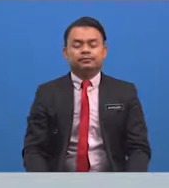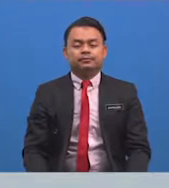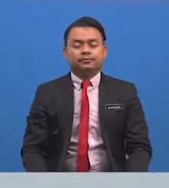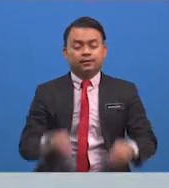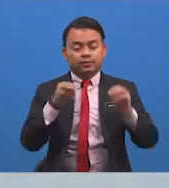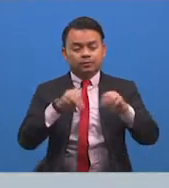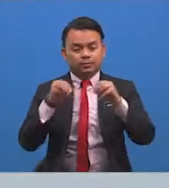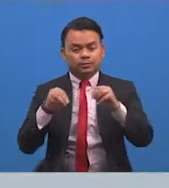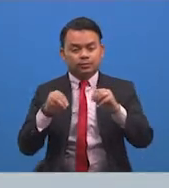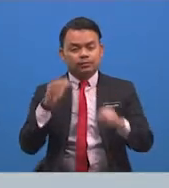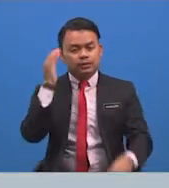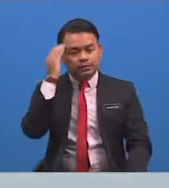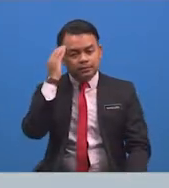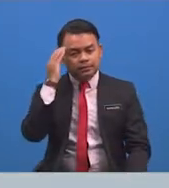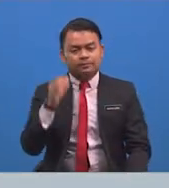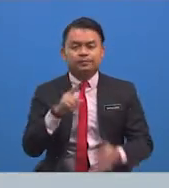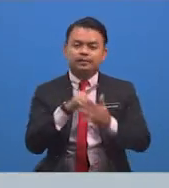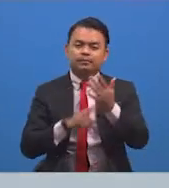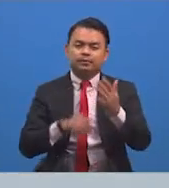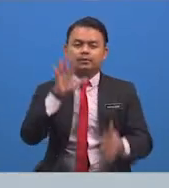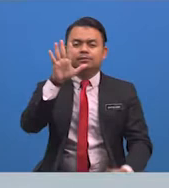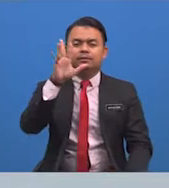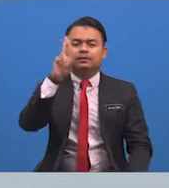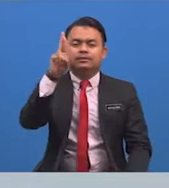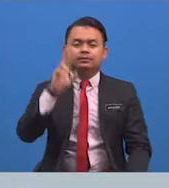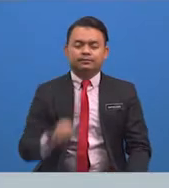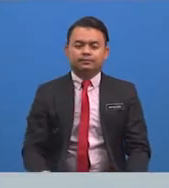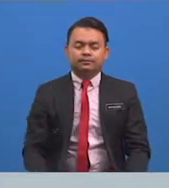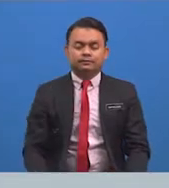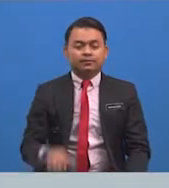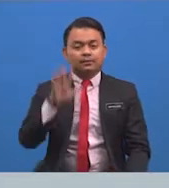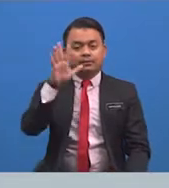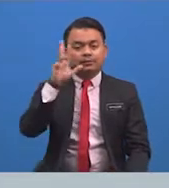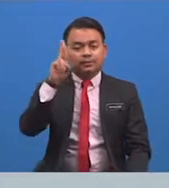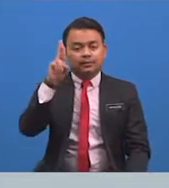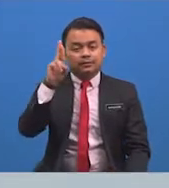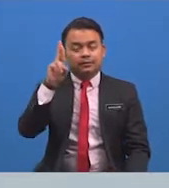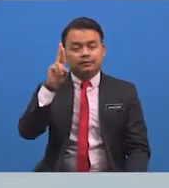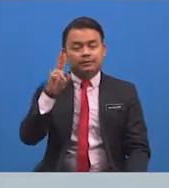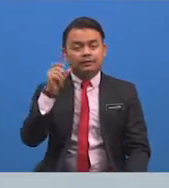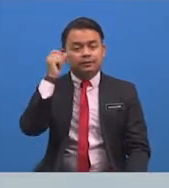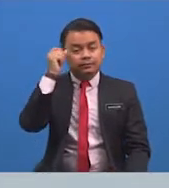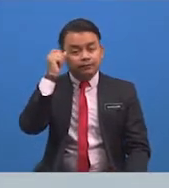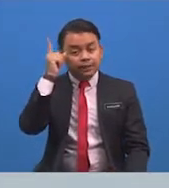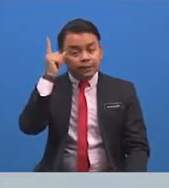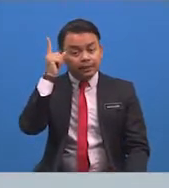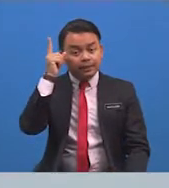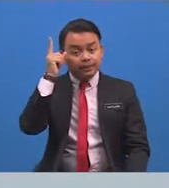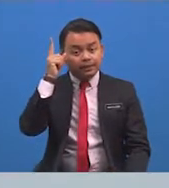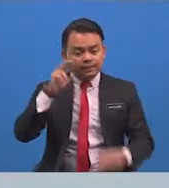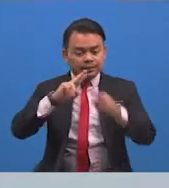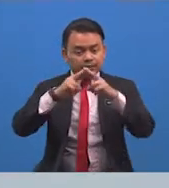Murid-murid, adakah anda tahu apa itu 5R? 5R ialah Rethink,